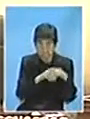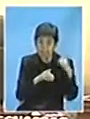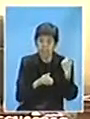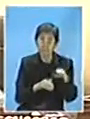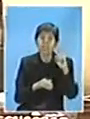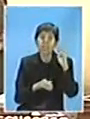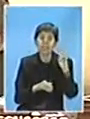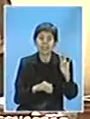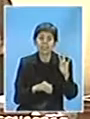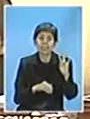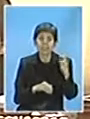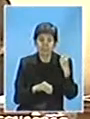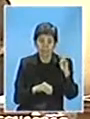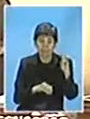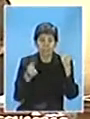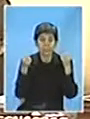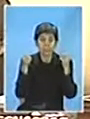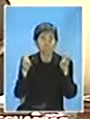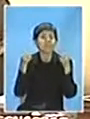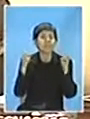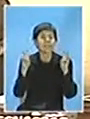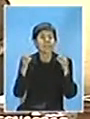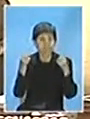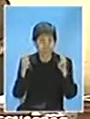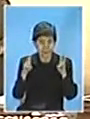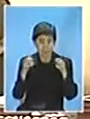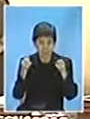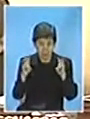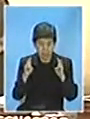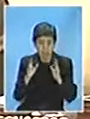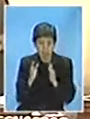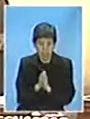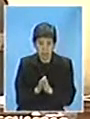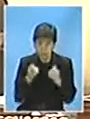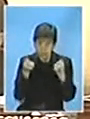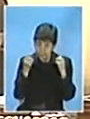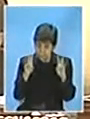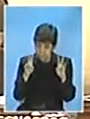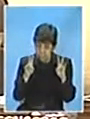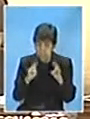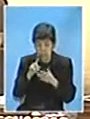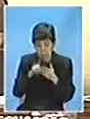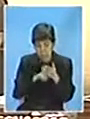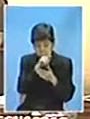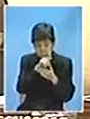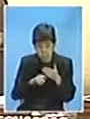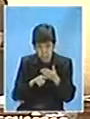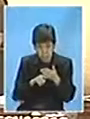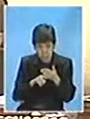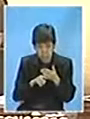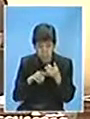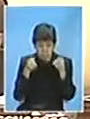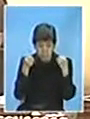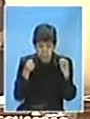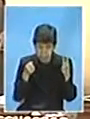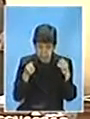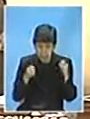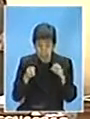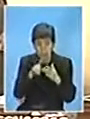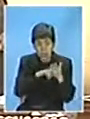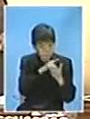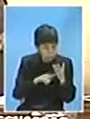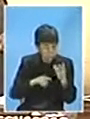นะฮะ17กับ17นะครับ17กับ17เพราะฉะนั้นเนี่ยมาจากการเลือกตั้งเนี่ย17เนี่ยแน่นอนผู้เลือกตั้งเลือกตั้งหมดแ